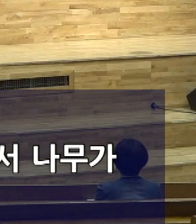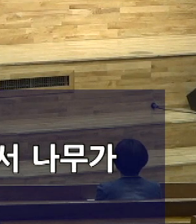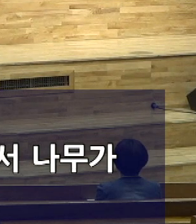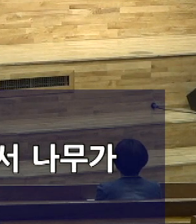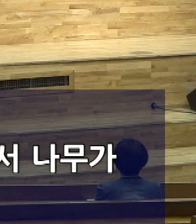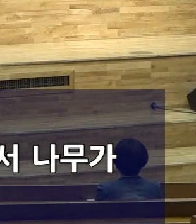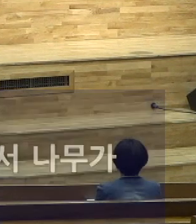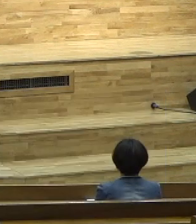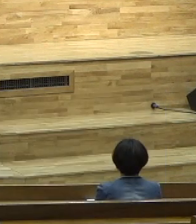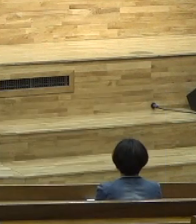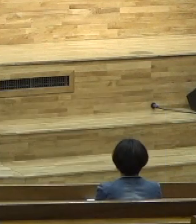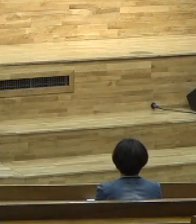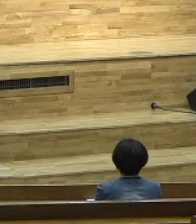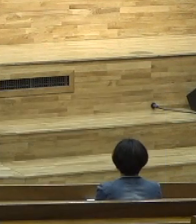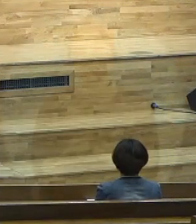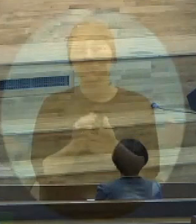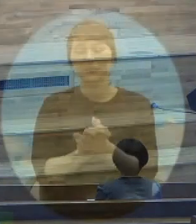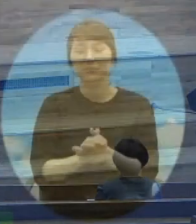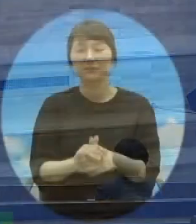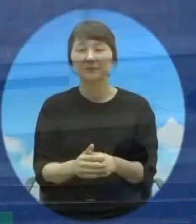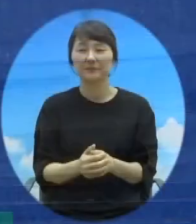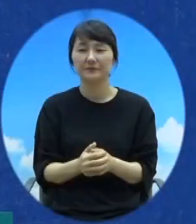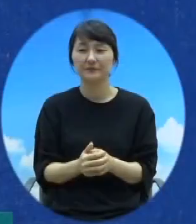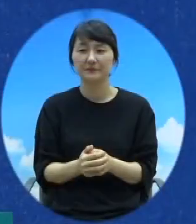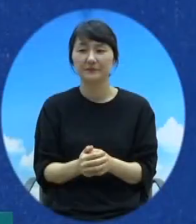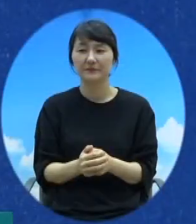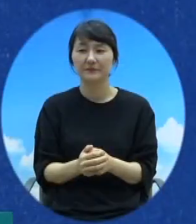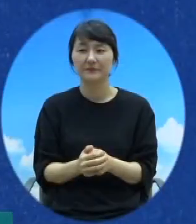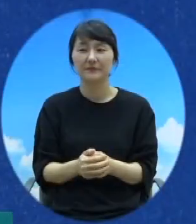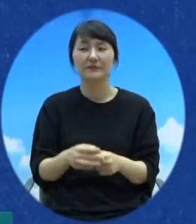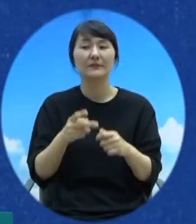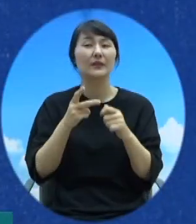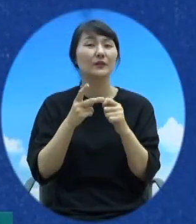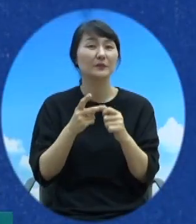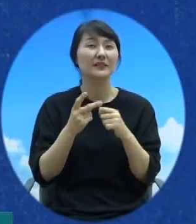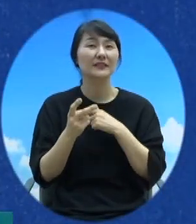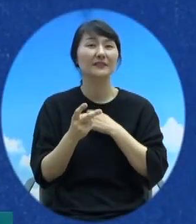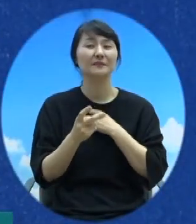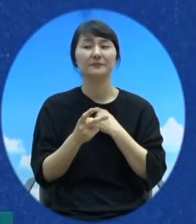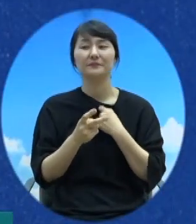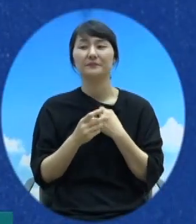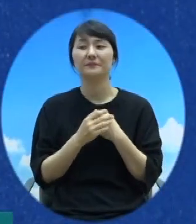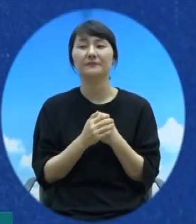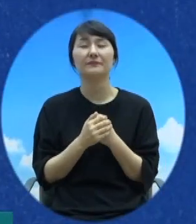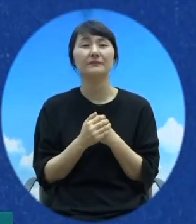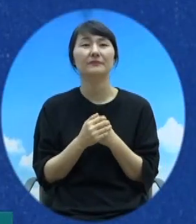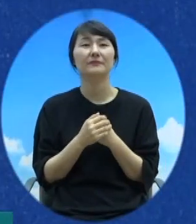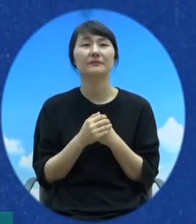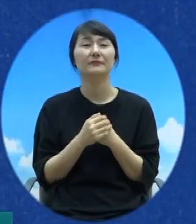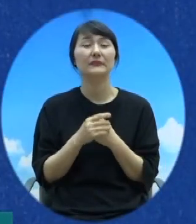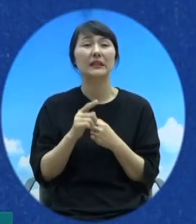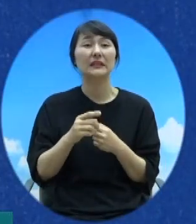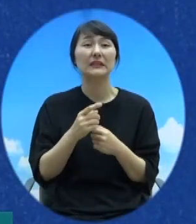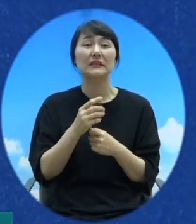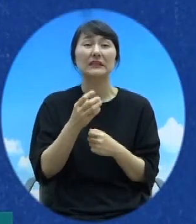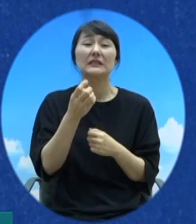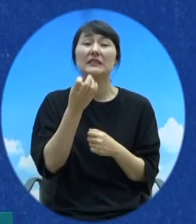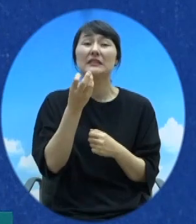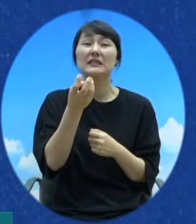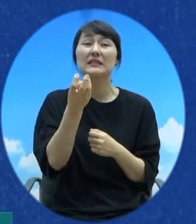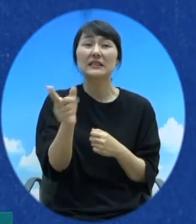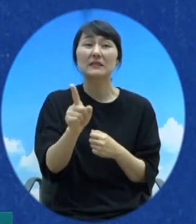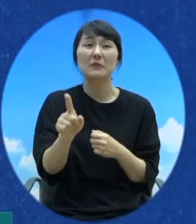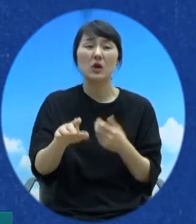가지에 깃들이니라. 아멘. 두 번째, 이 겨자씨는